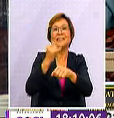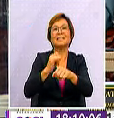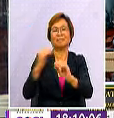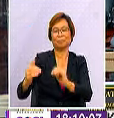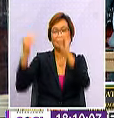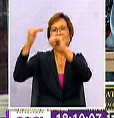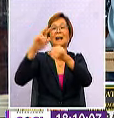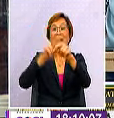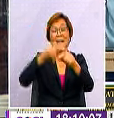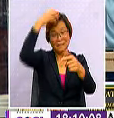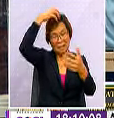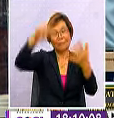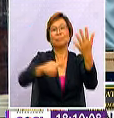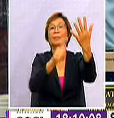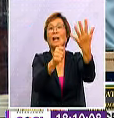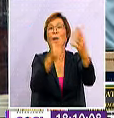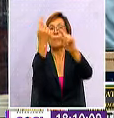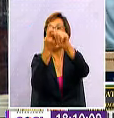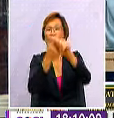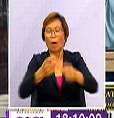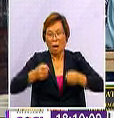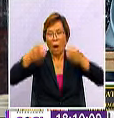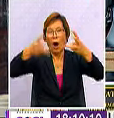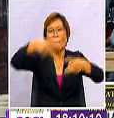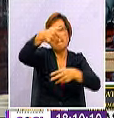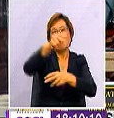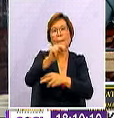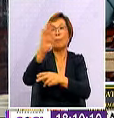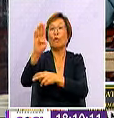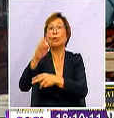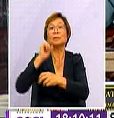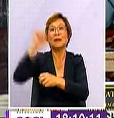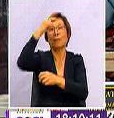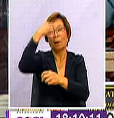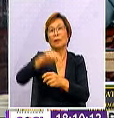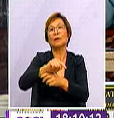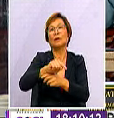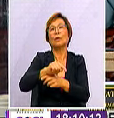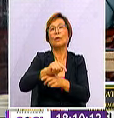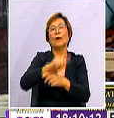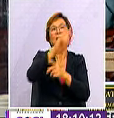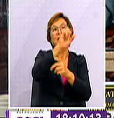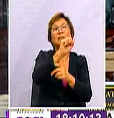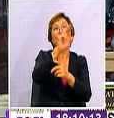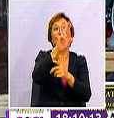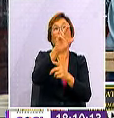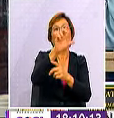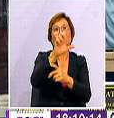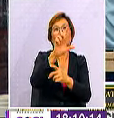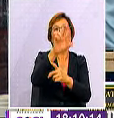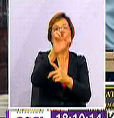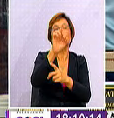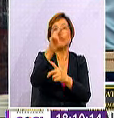di Selangor. Keenam, pembinaan Lebuh Raya Pan Borneo Sabah bagi pakej dari Serusup ke Pituru. Dan